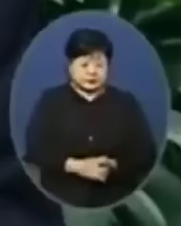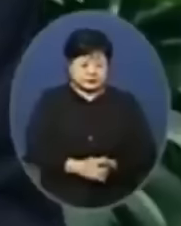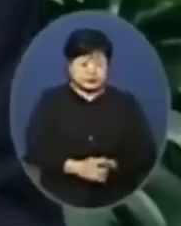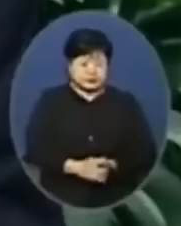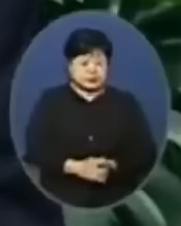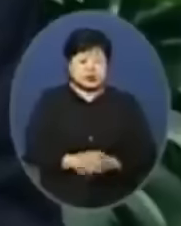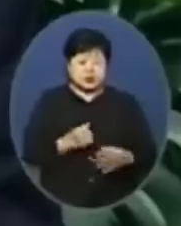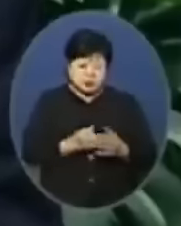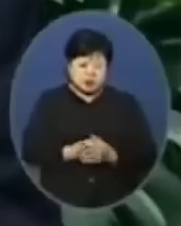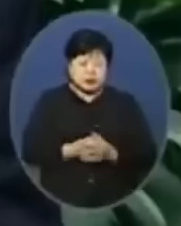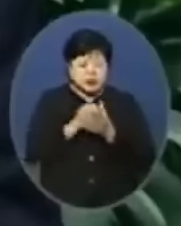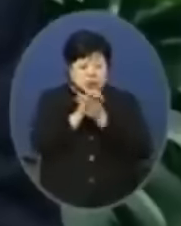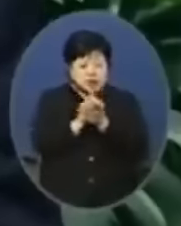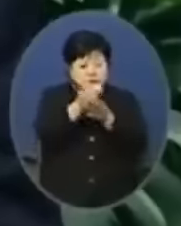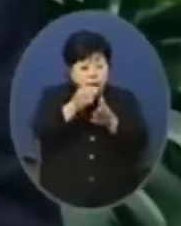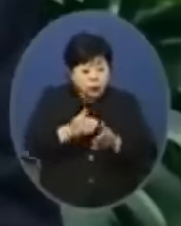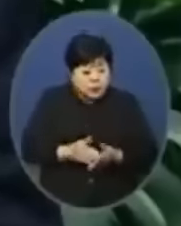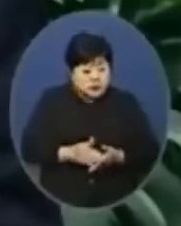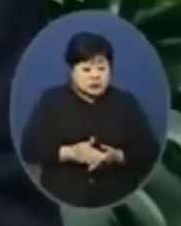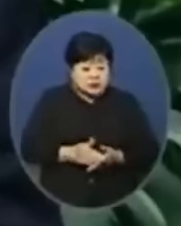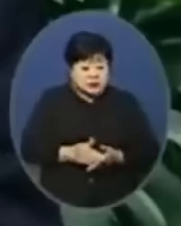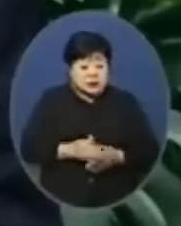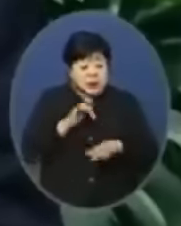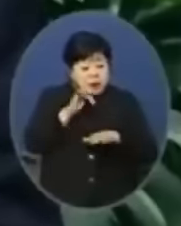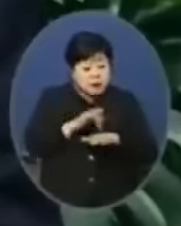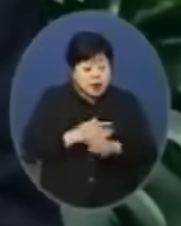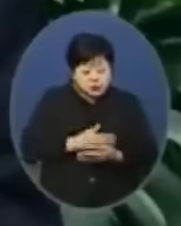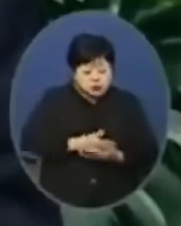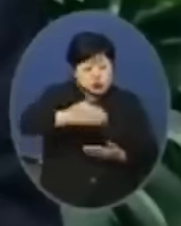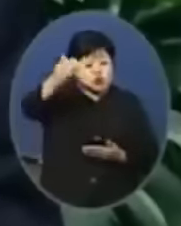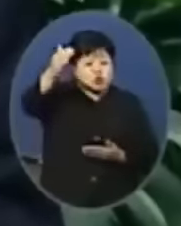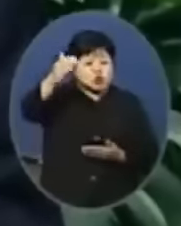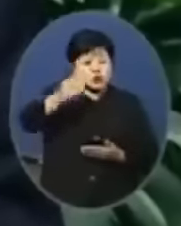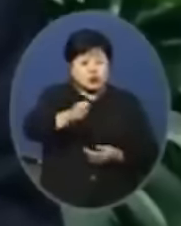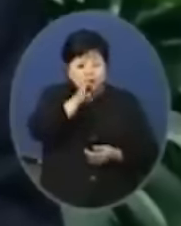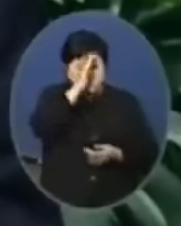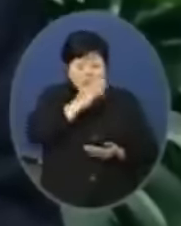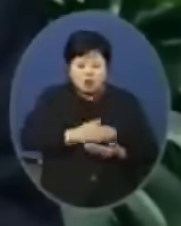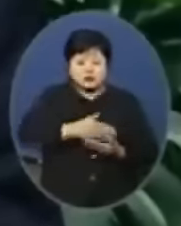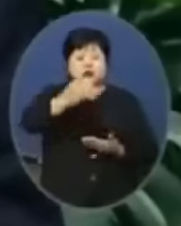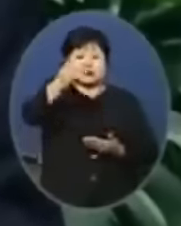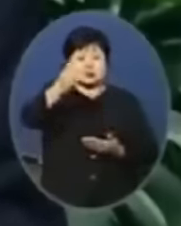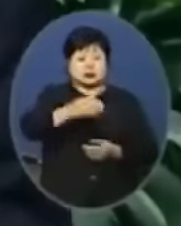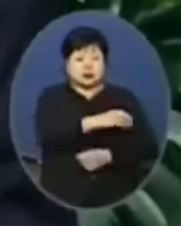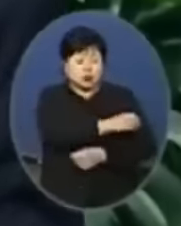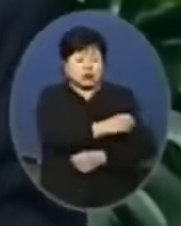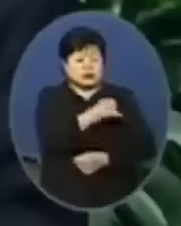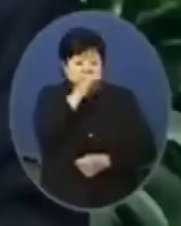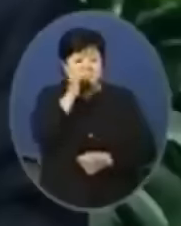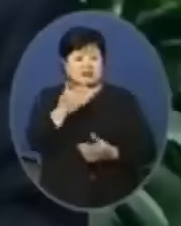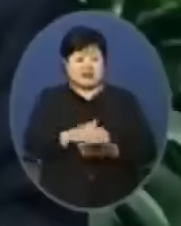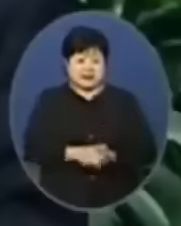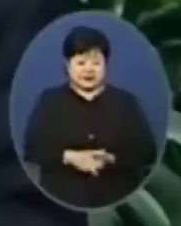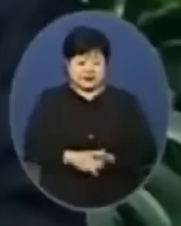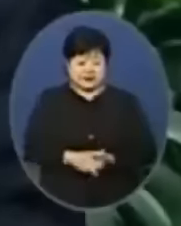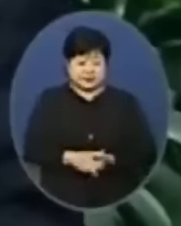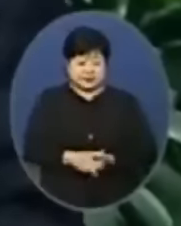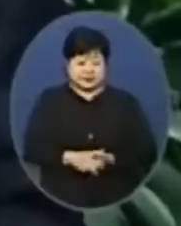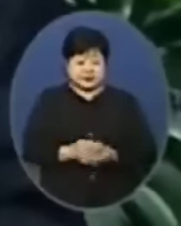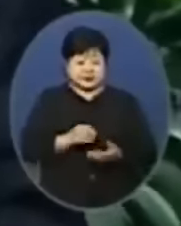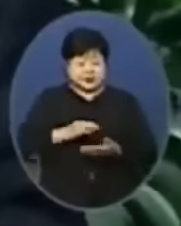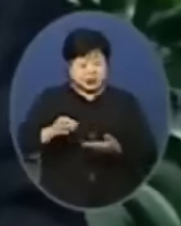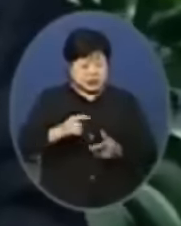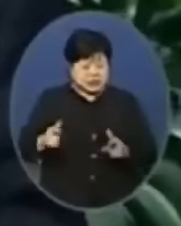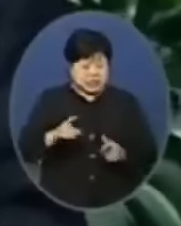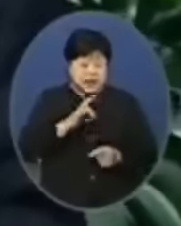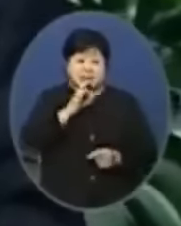여러분이 그러므로 기도를 통해서 마귀를 내어 쫓고 질병을 몰아쳐내는 권능이 있는 것입니다. 사용 안